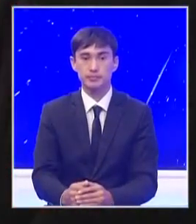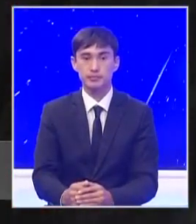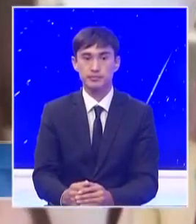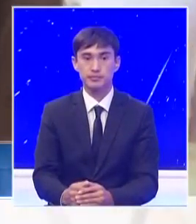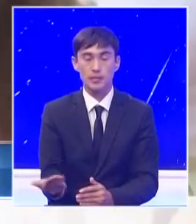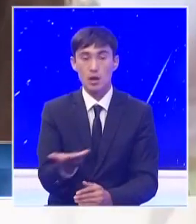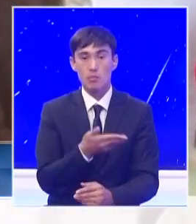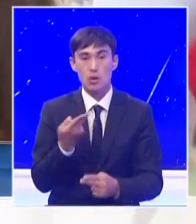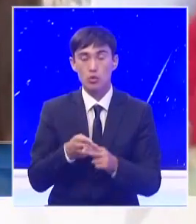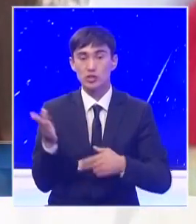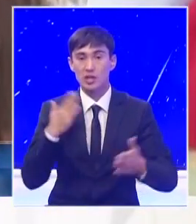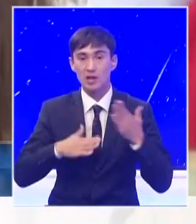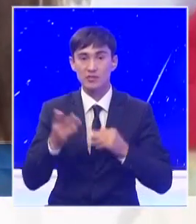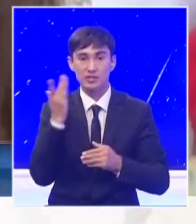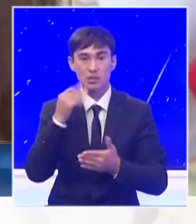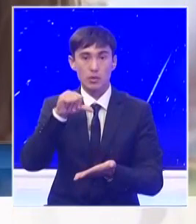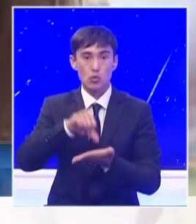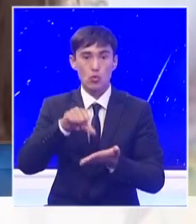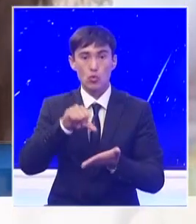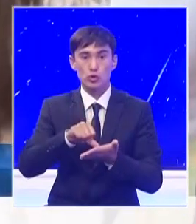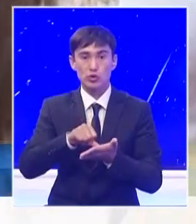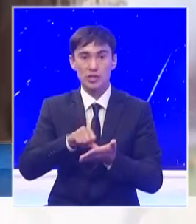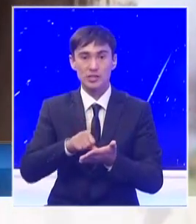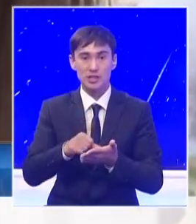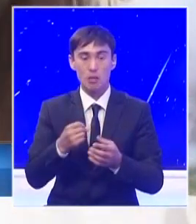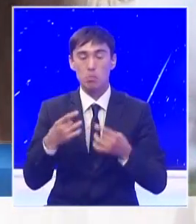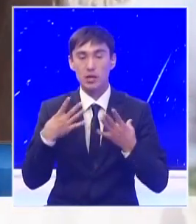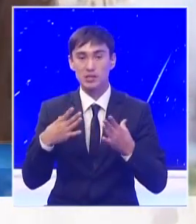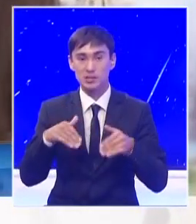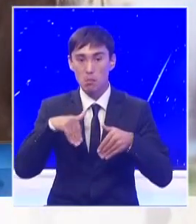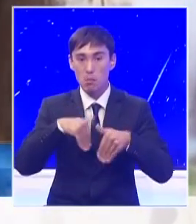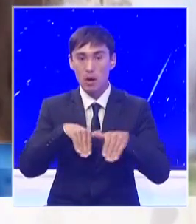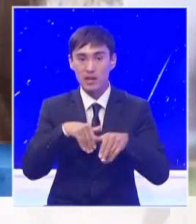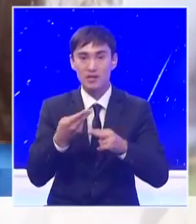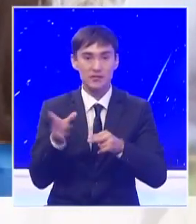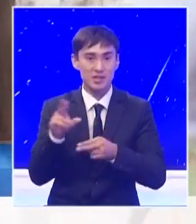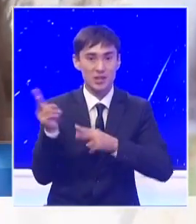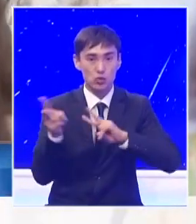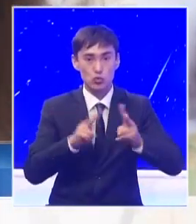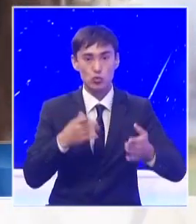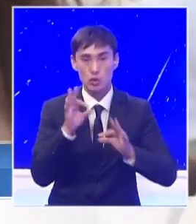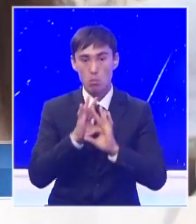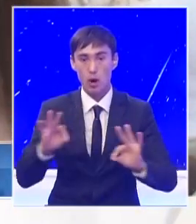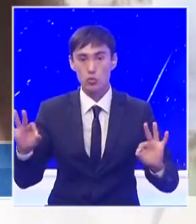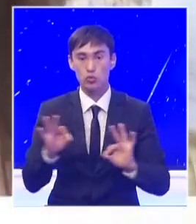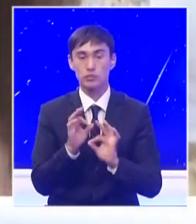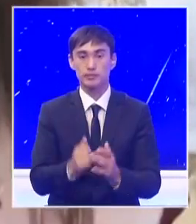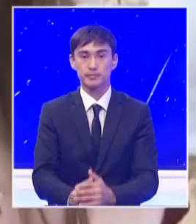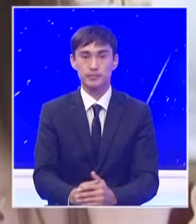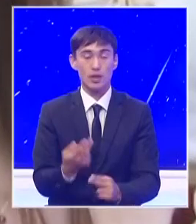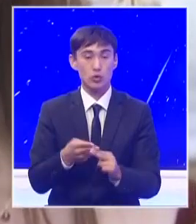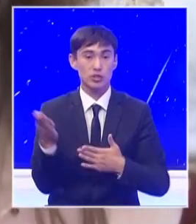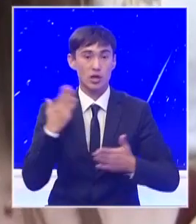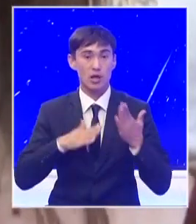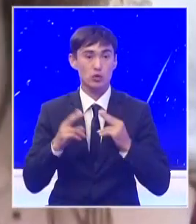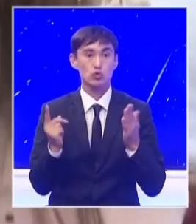Мы очень рады, потому что мы всегда принимали участие в этом праздничном параде, где все танцуют и поют. Мы очень